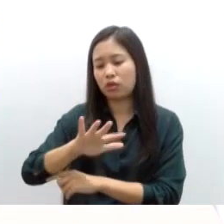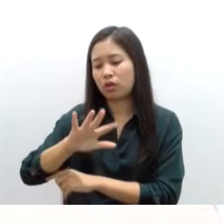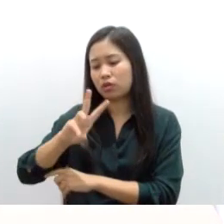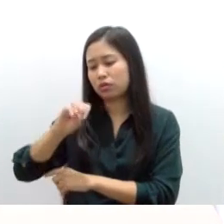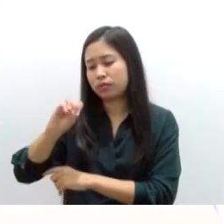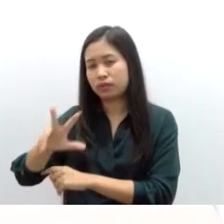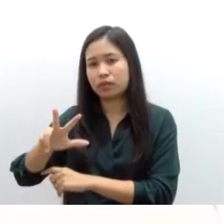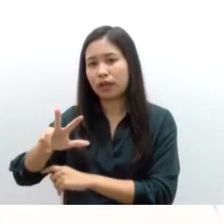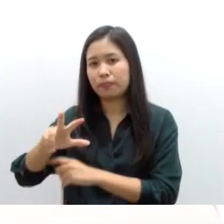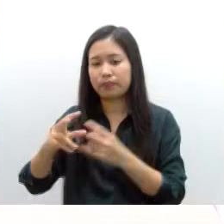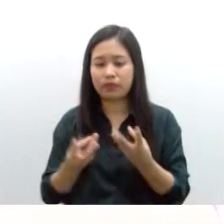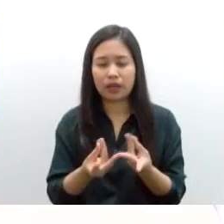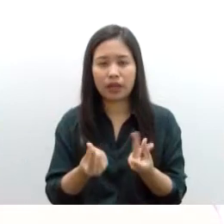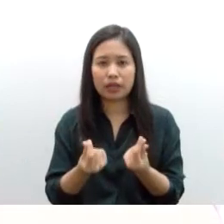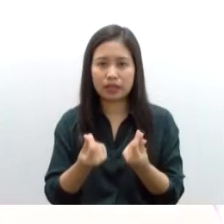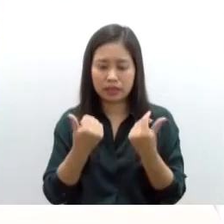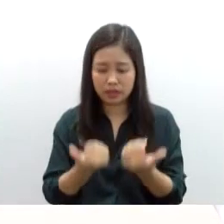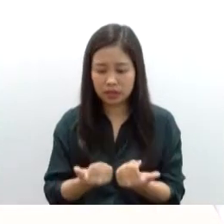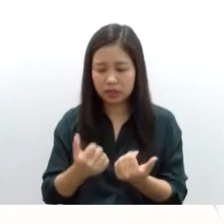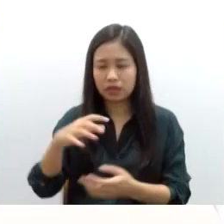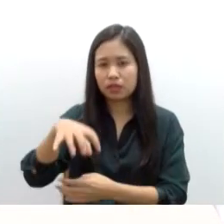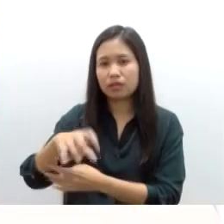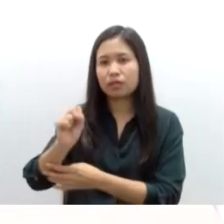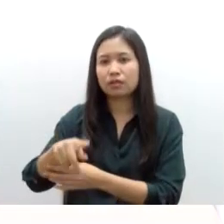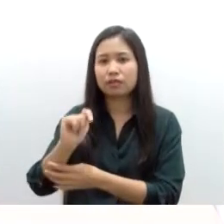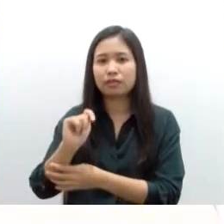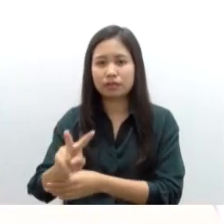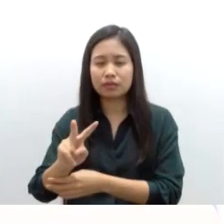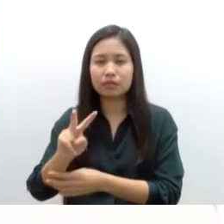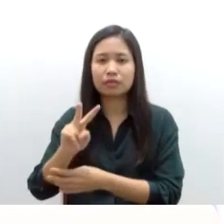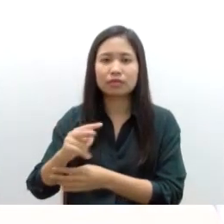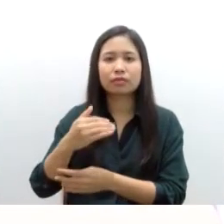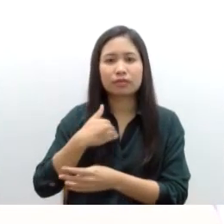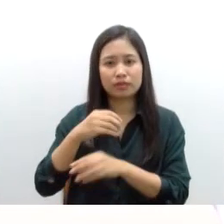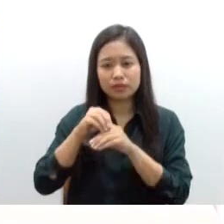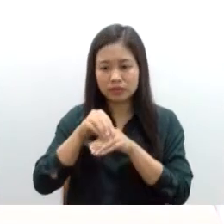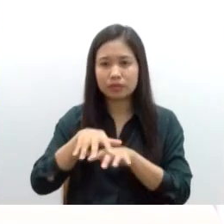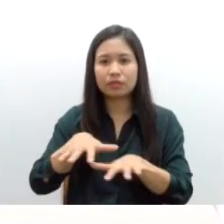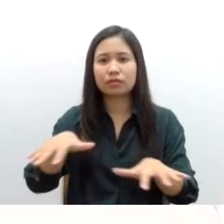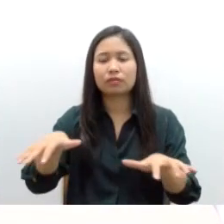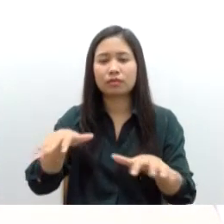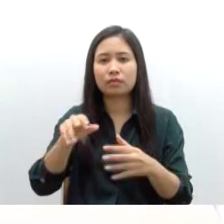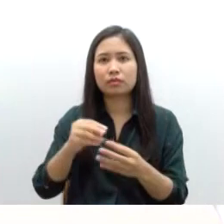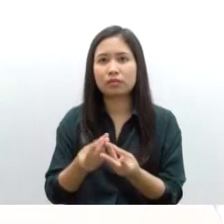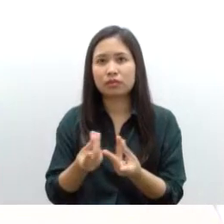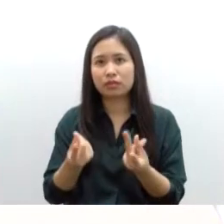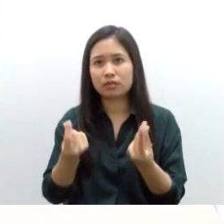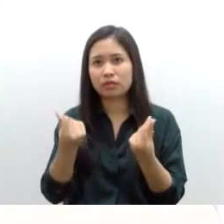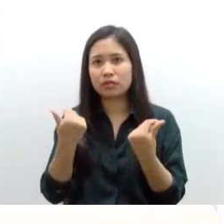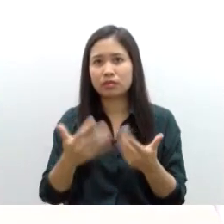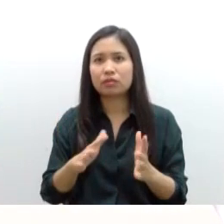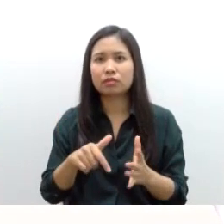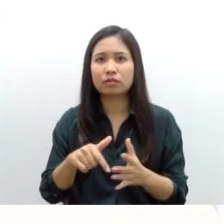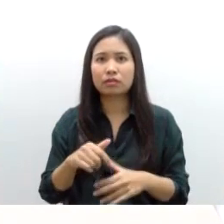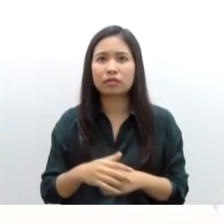ครับซึ่งรายละเอียดทางสำนักงานคณะกรรมการการศึกษาขั้นพื้นฐานก็จะมีหนังสือแจ้งไปยังเขตพื้นที่การศึกษาอีกครั้งหนึ่งนะครับว่าเขตไหนบ้าง